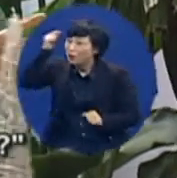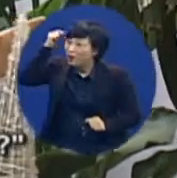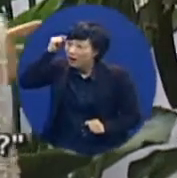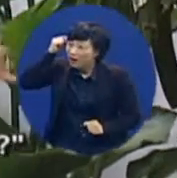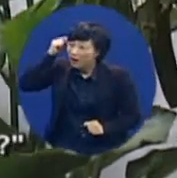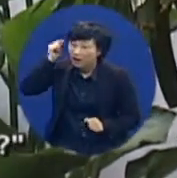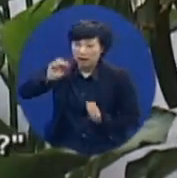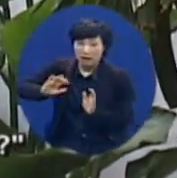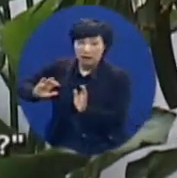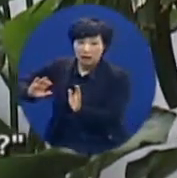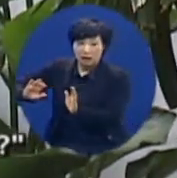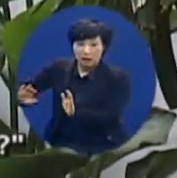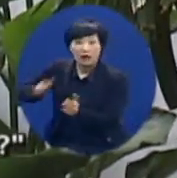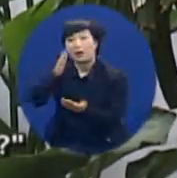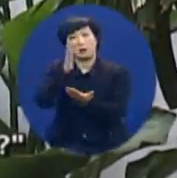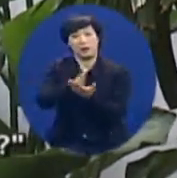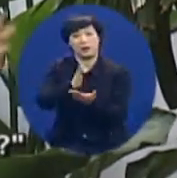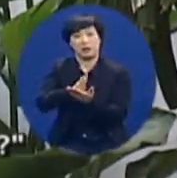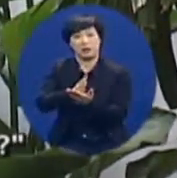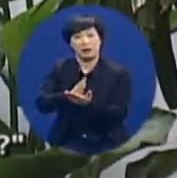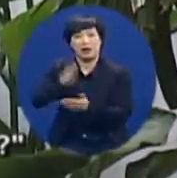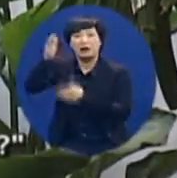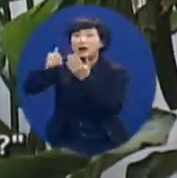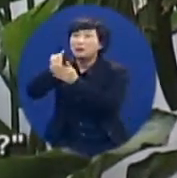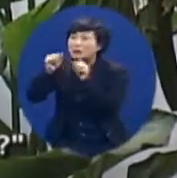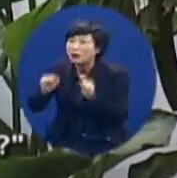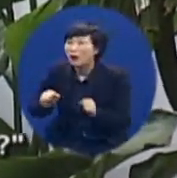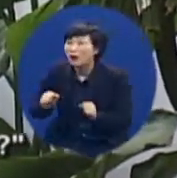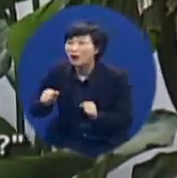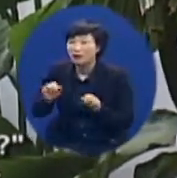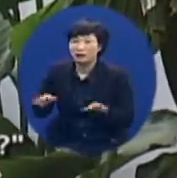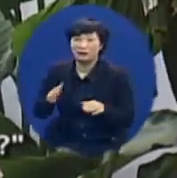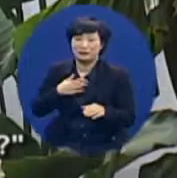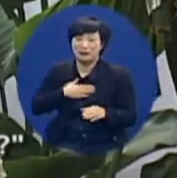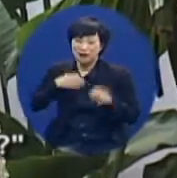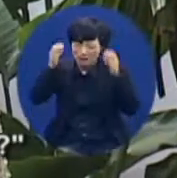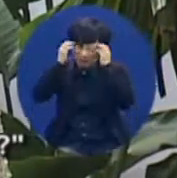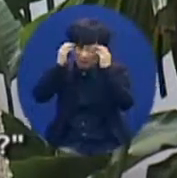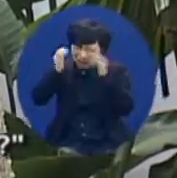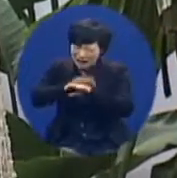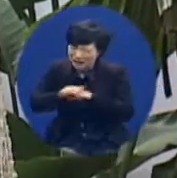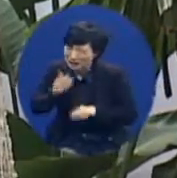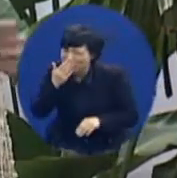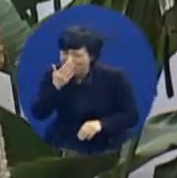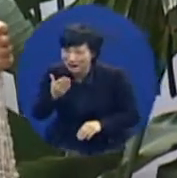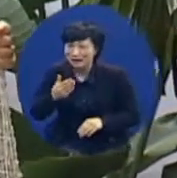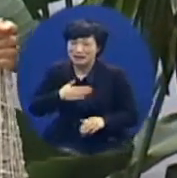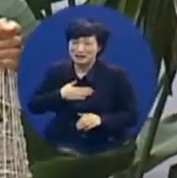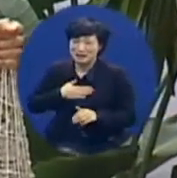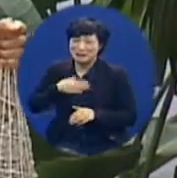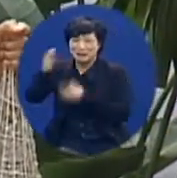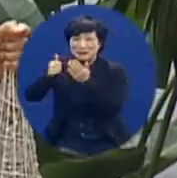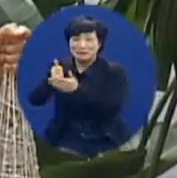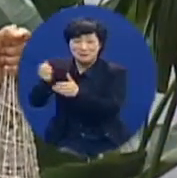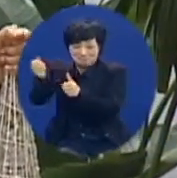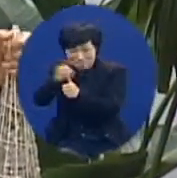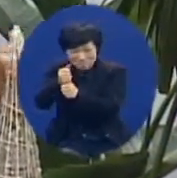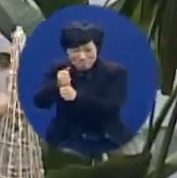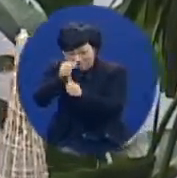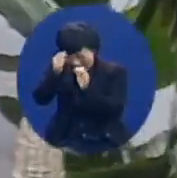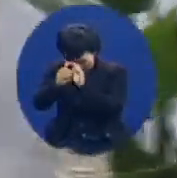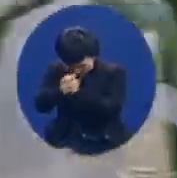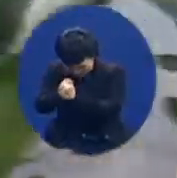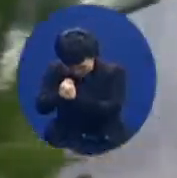있냐고 어라는게 아니야 하나님이 계시기 때문에 내이 고통을 해결할 수 있어요 붙잡으라는 거야